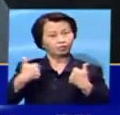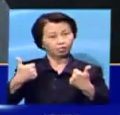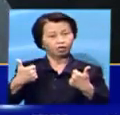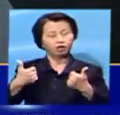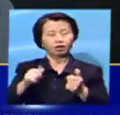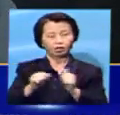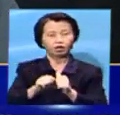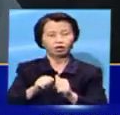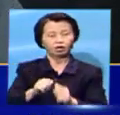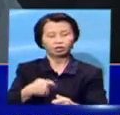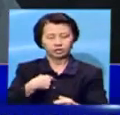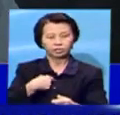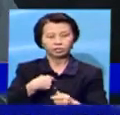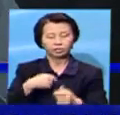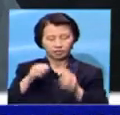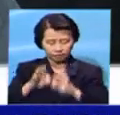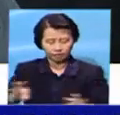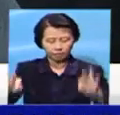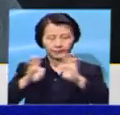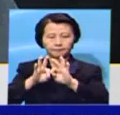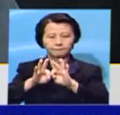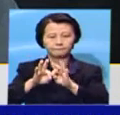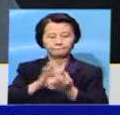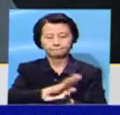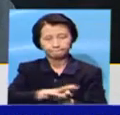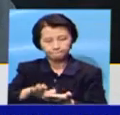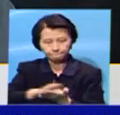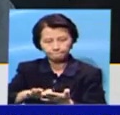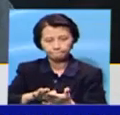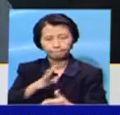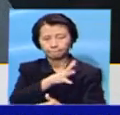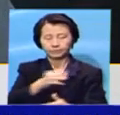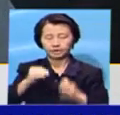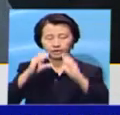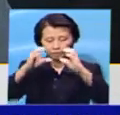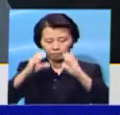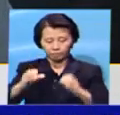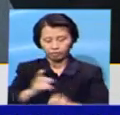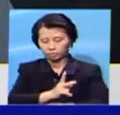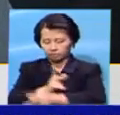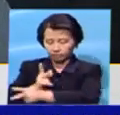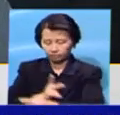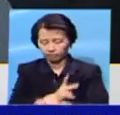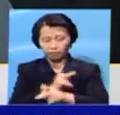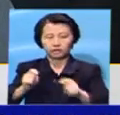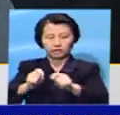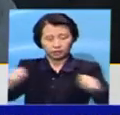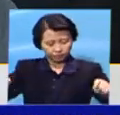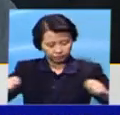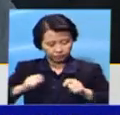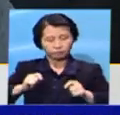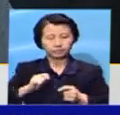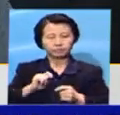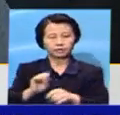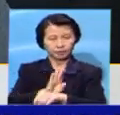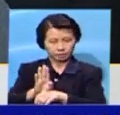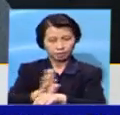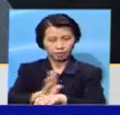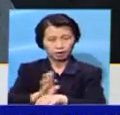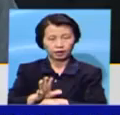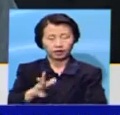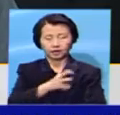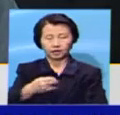kebersih dan jug cara kita menjaga tempat kawasan tempat kita meniaga dan